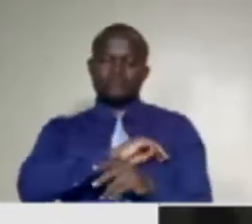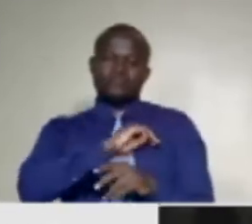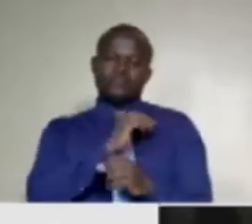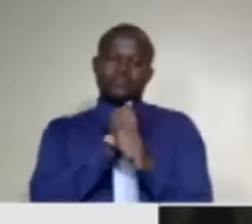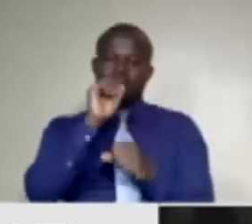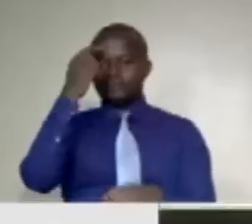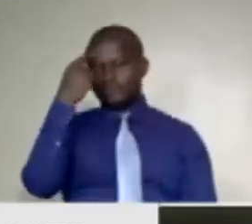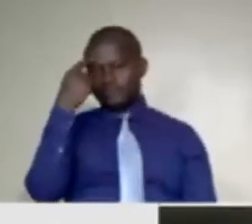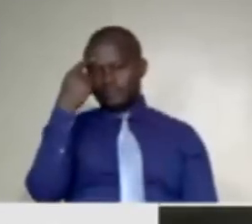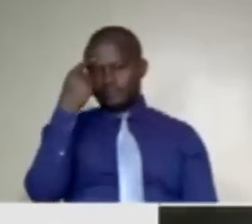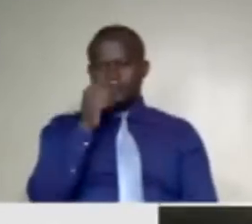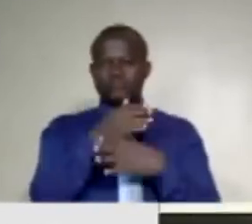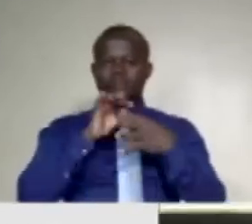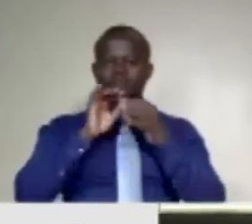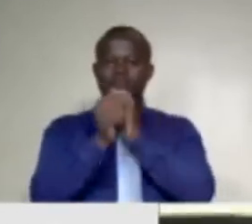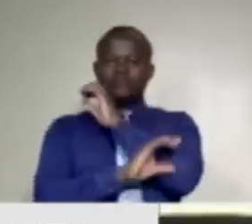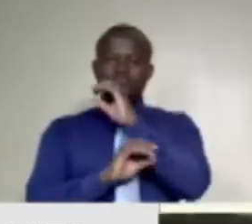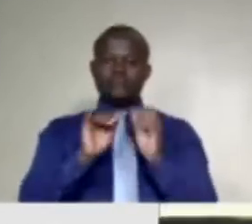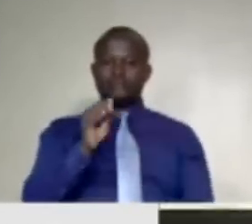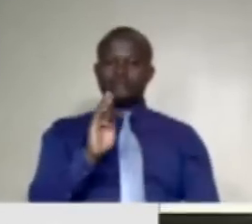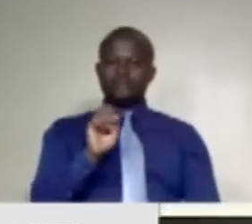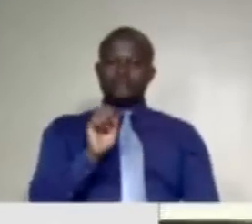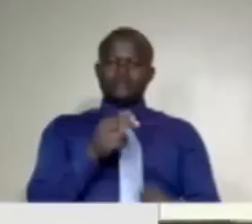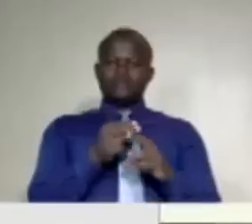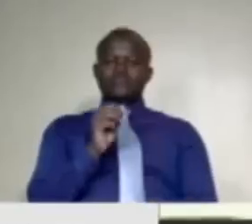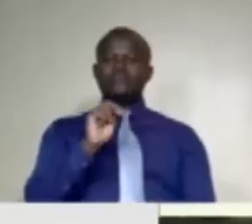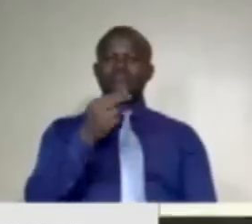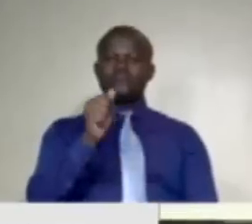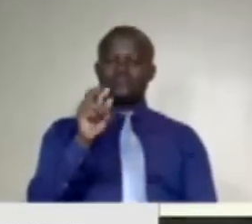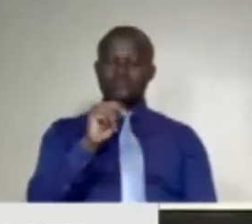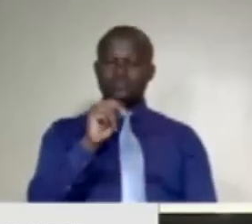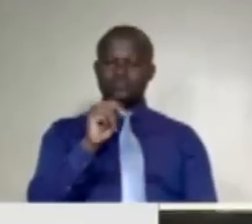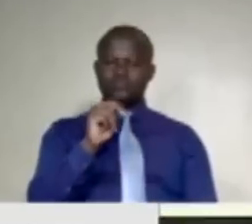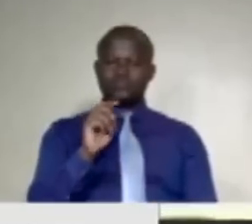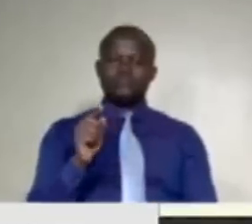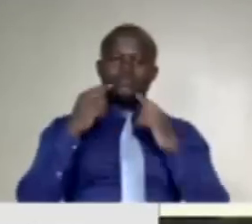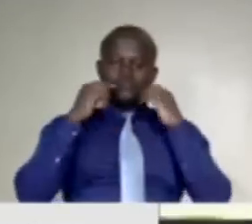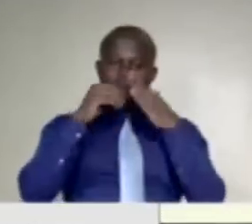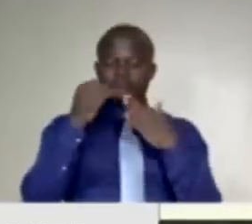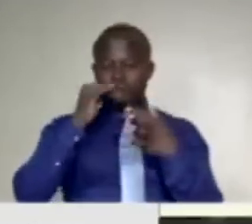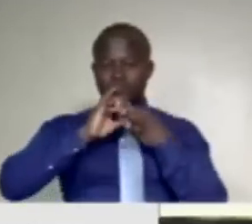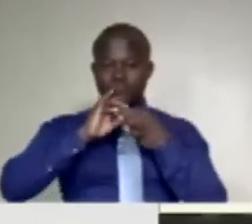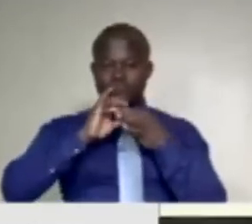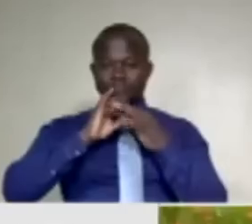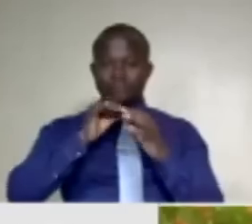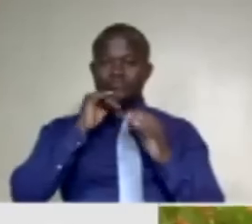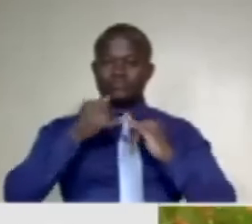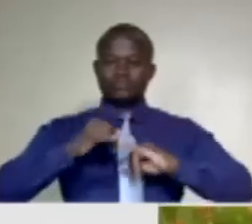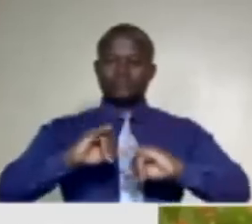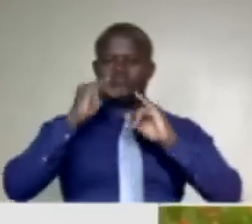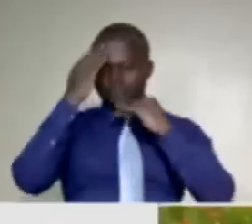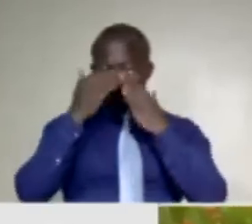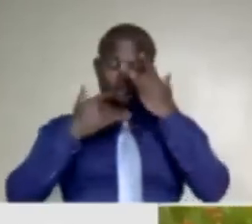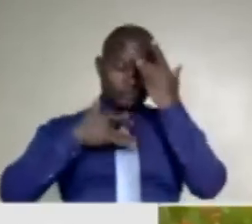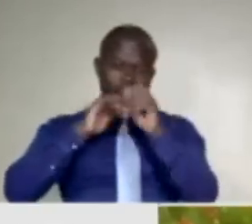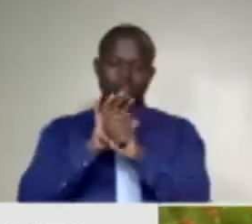bakorera leta Minisitiri w'Ububanyi n'Amahanga wa Djibouti Muhammad Ali Yusuf avuga ko nubwo amasezerano y'ubufatanye atashyizwe mu bikorwa kubera ikibazo